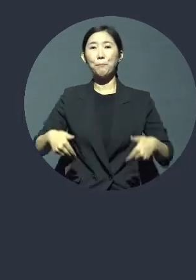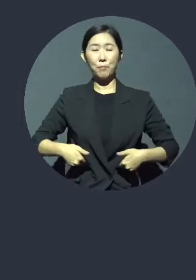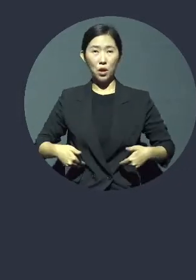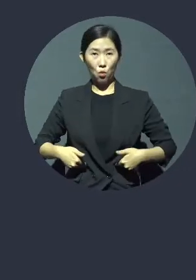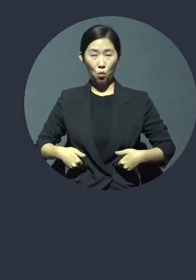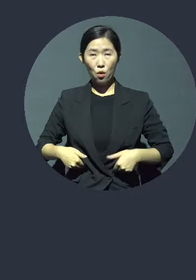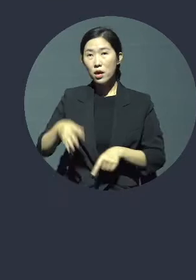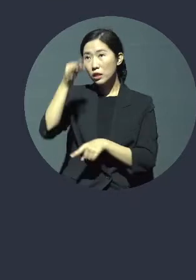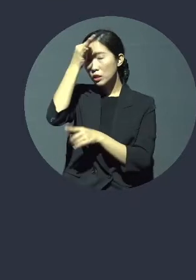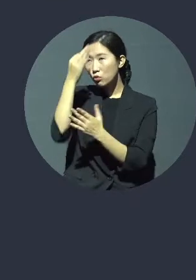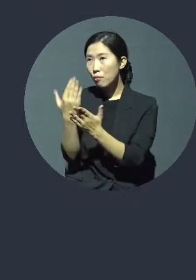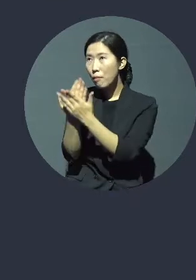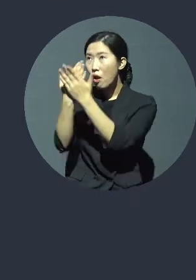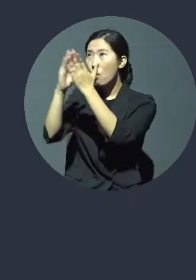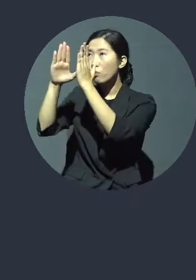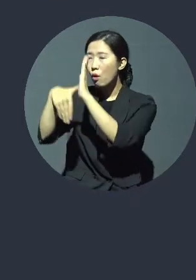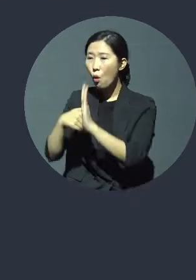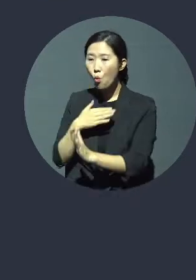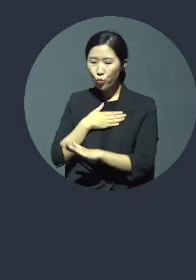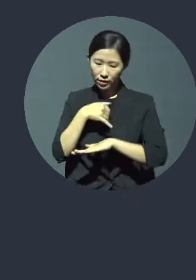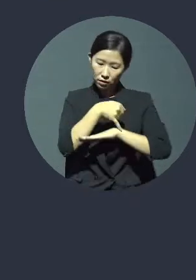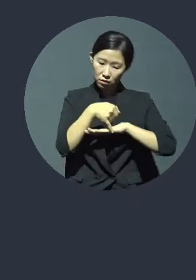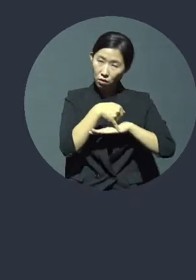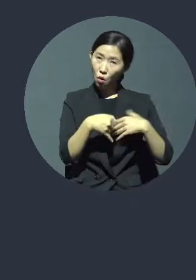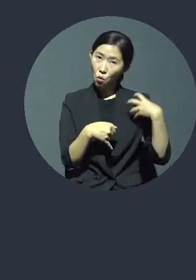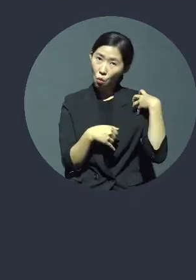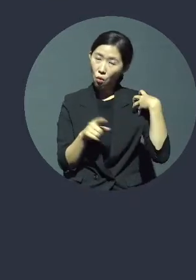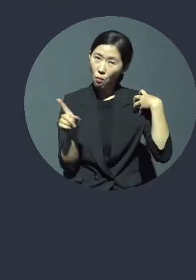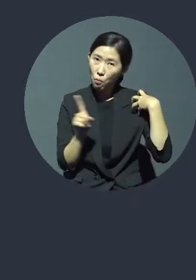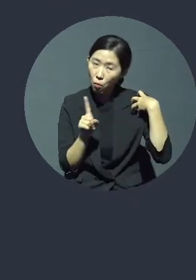되는지가 큰 고민입니다.